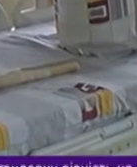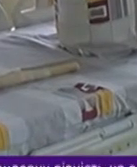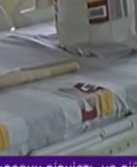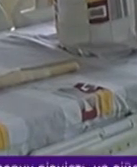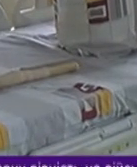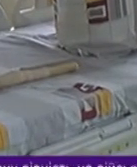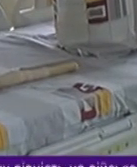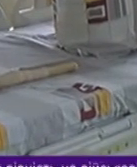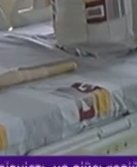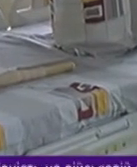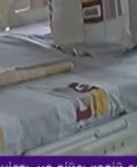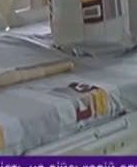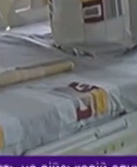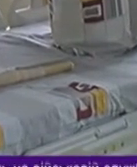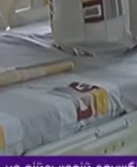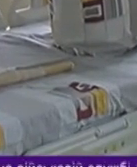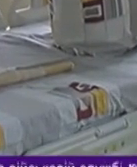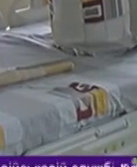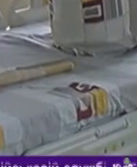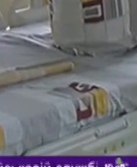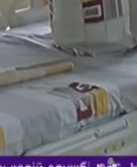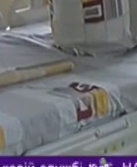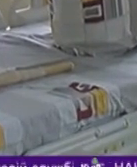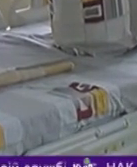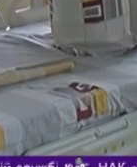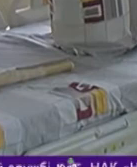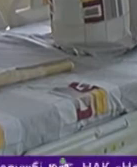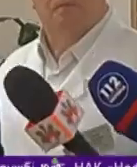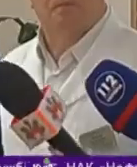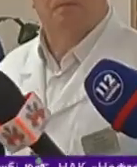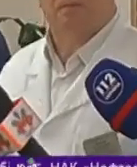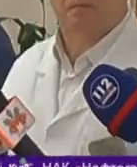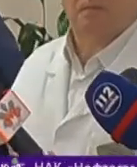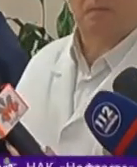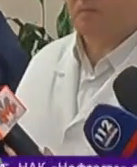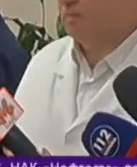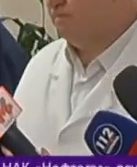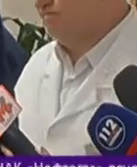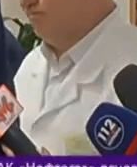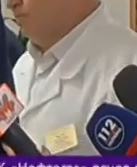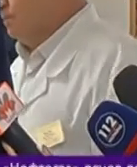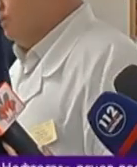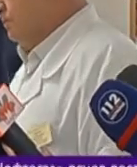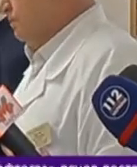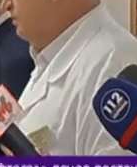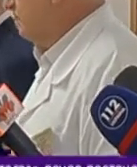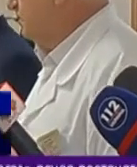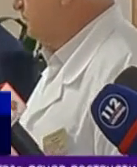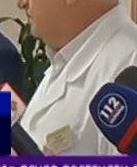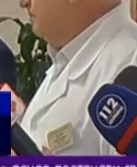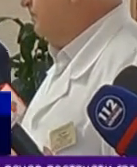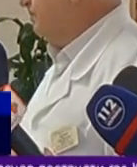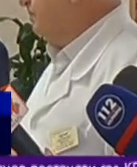маючи незручності в кроваті, змінити своє положення без додаткової допомоги. На ремонт цієї лікарні витратили 160